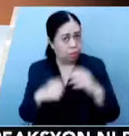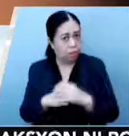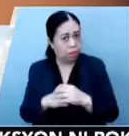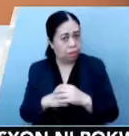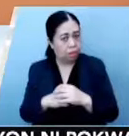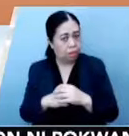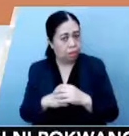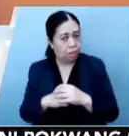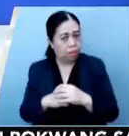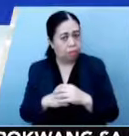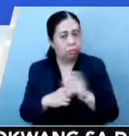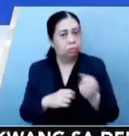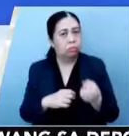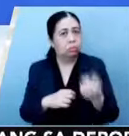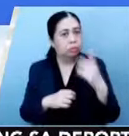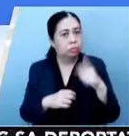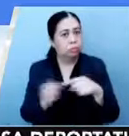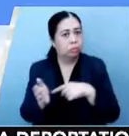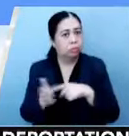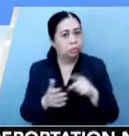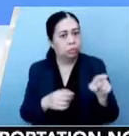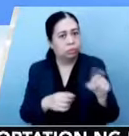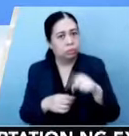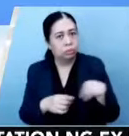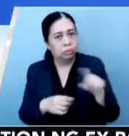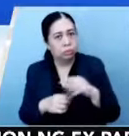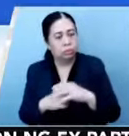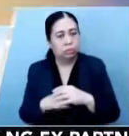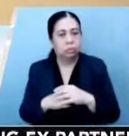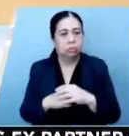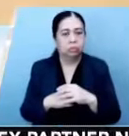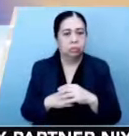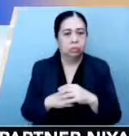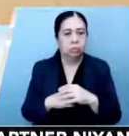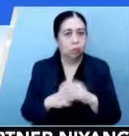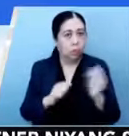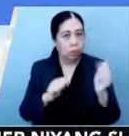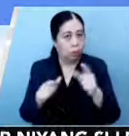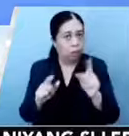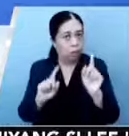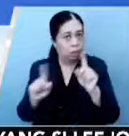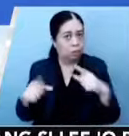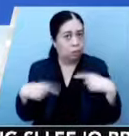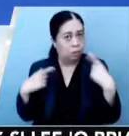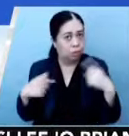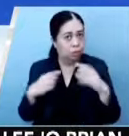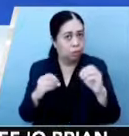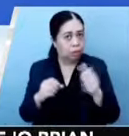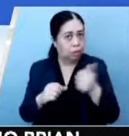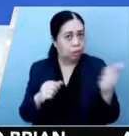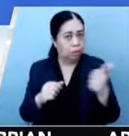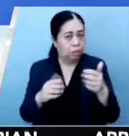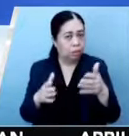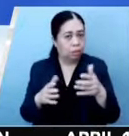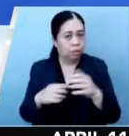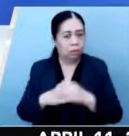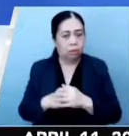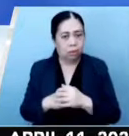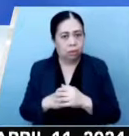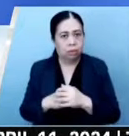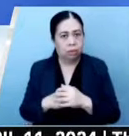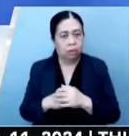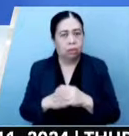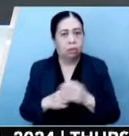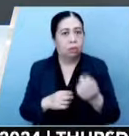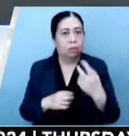head? Ha? 200 po. Lahat po kayo, Laguna po ha? Wala pong ibang way. Sige po. Farmers Cubao to Laguna, 200 per head po.